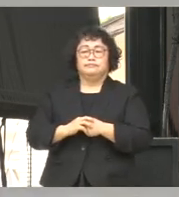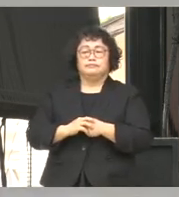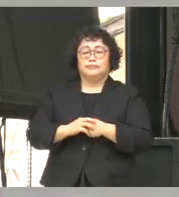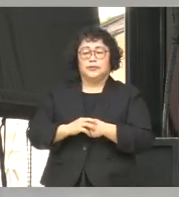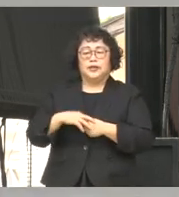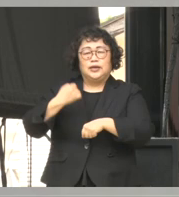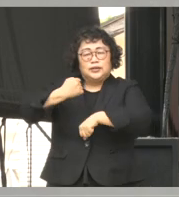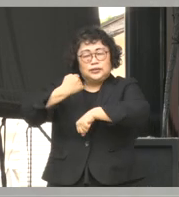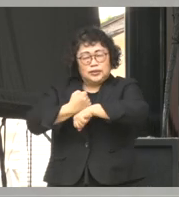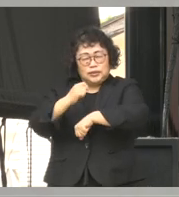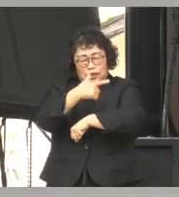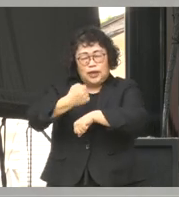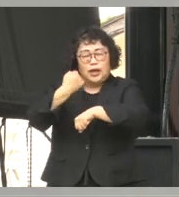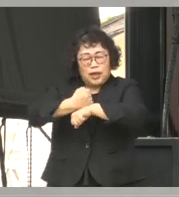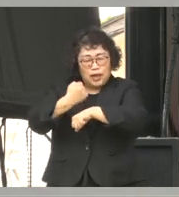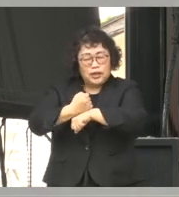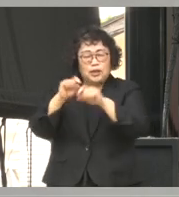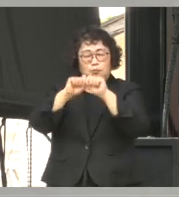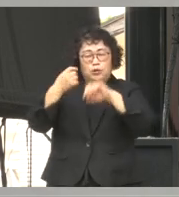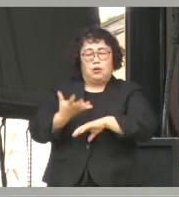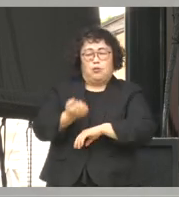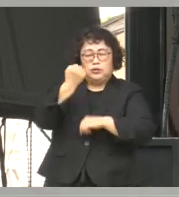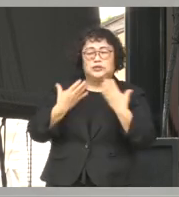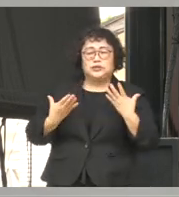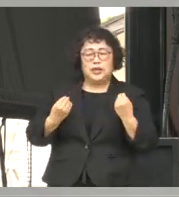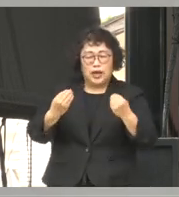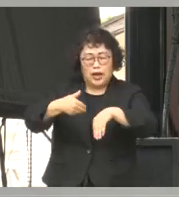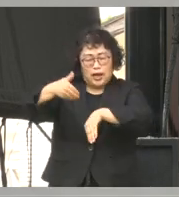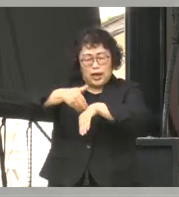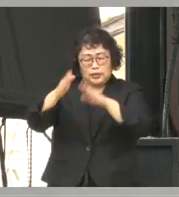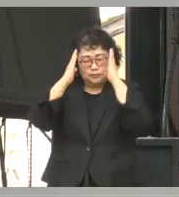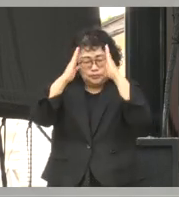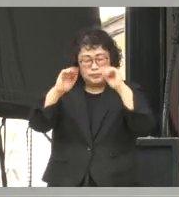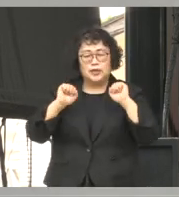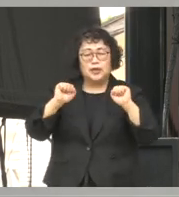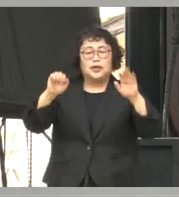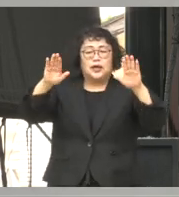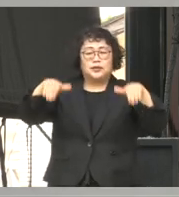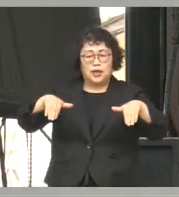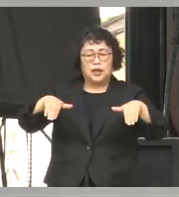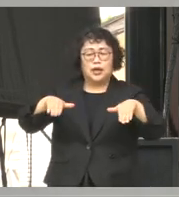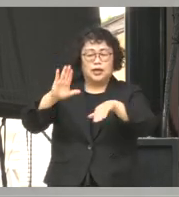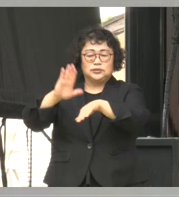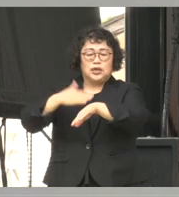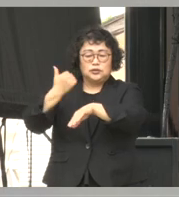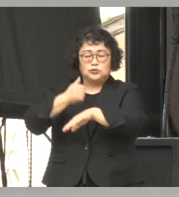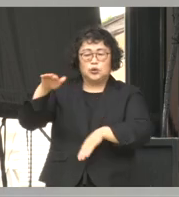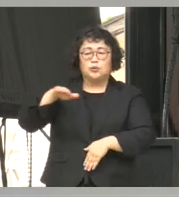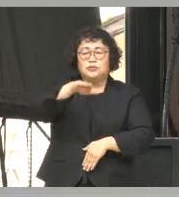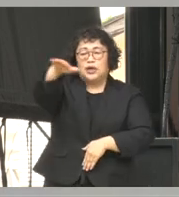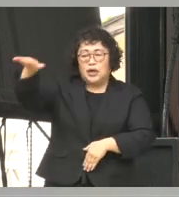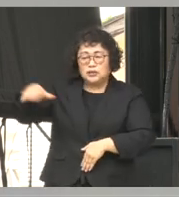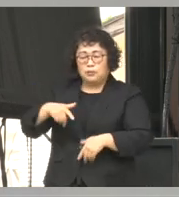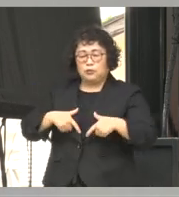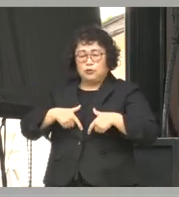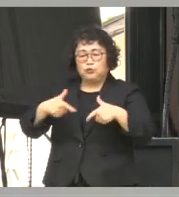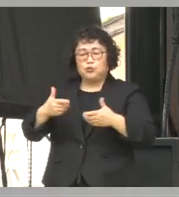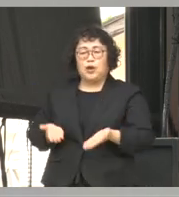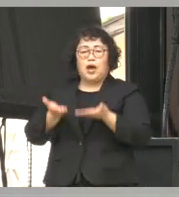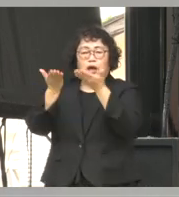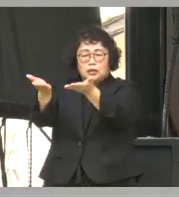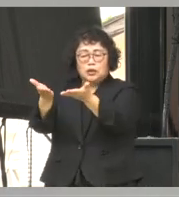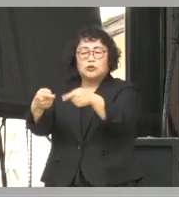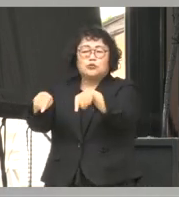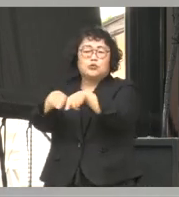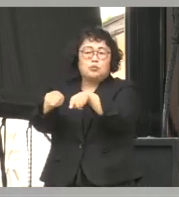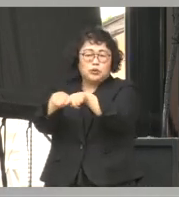困難に抱えながら練習に取り組んできた選手の皆様に勇気を与えるととも